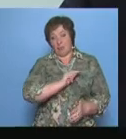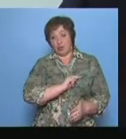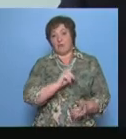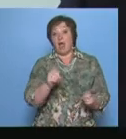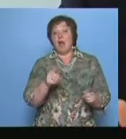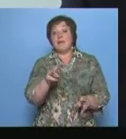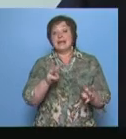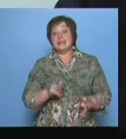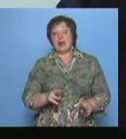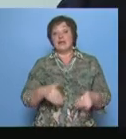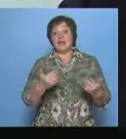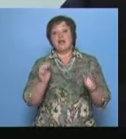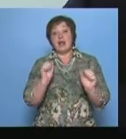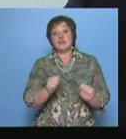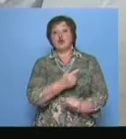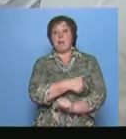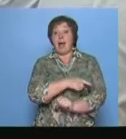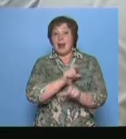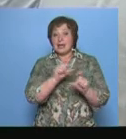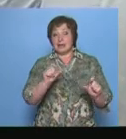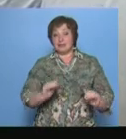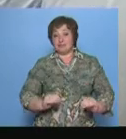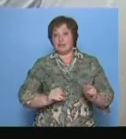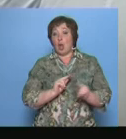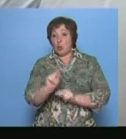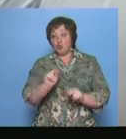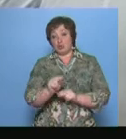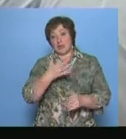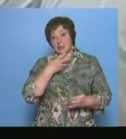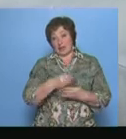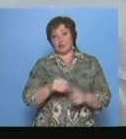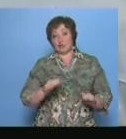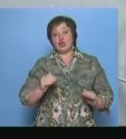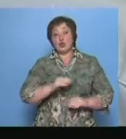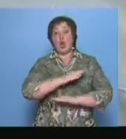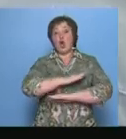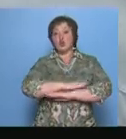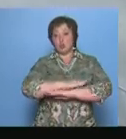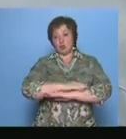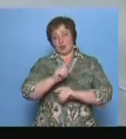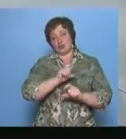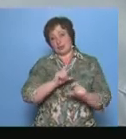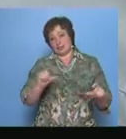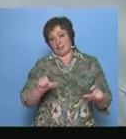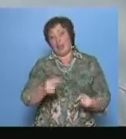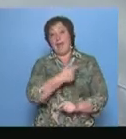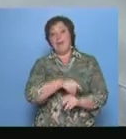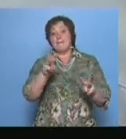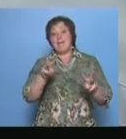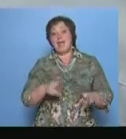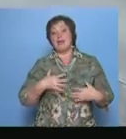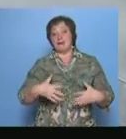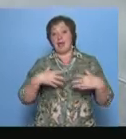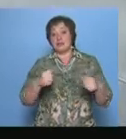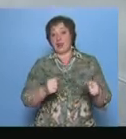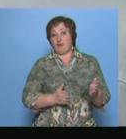скоро, это дать возможность больницам растить нужных для себя врачей со студенческой скамьи. Минздрав собирается поменять условия